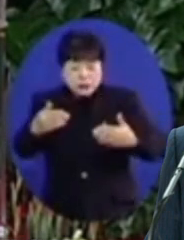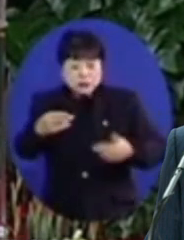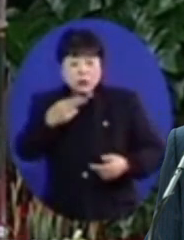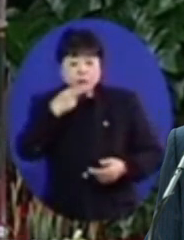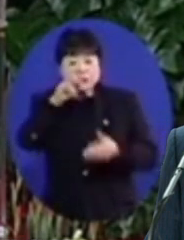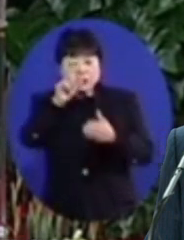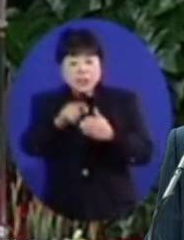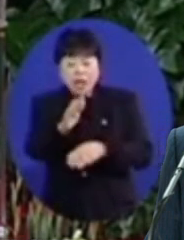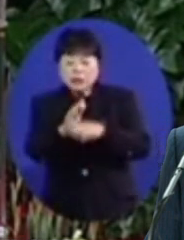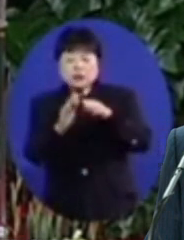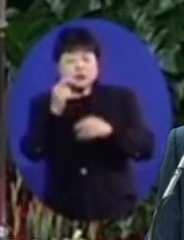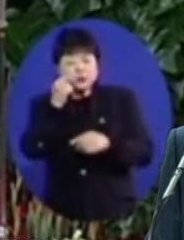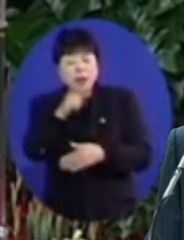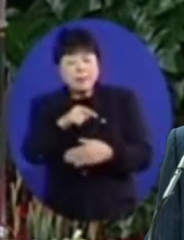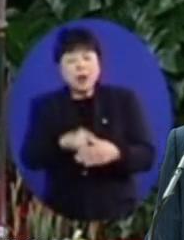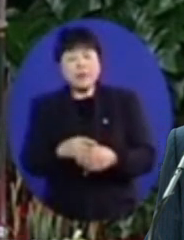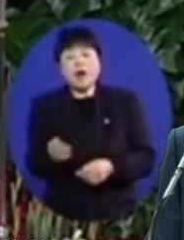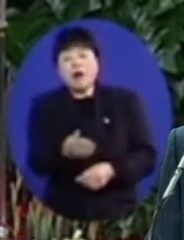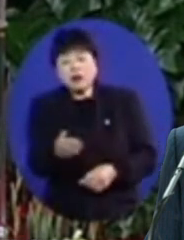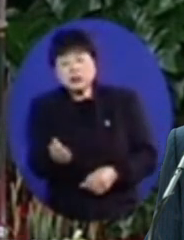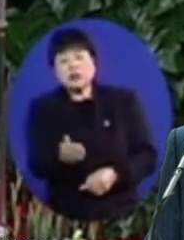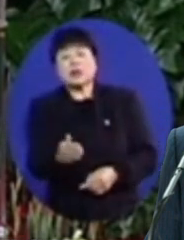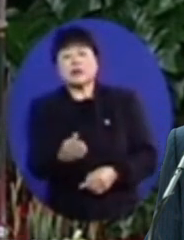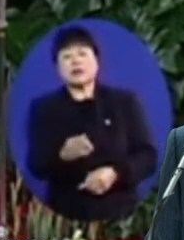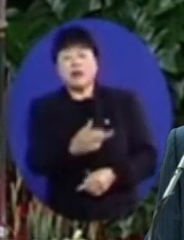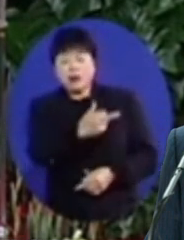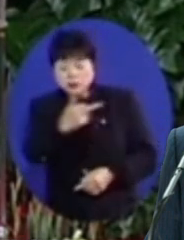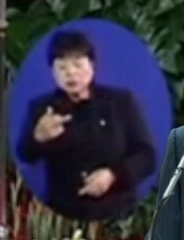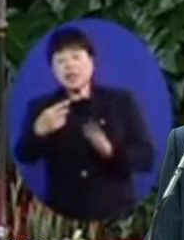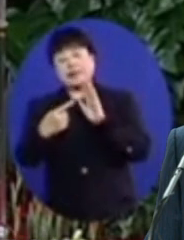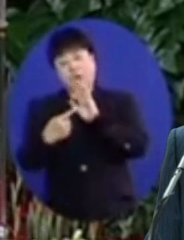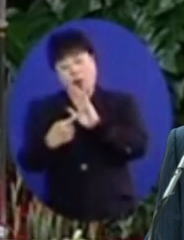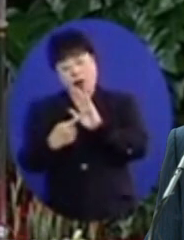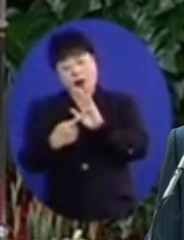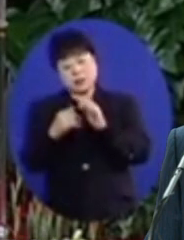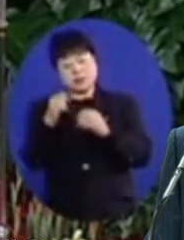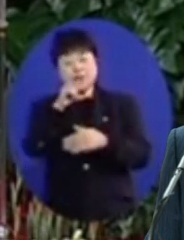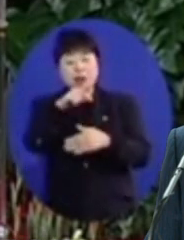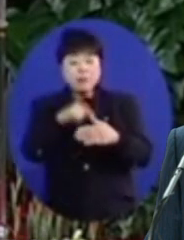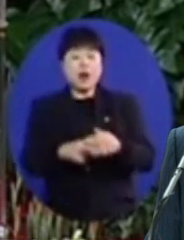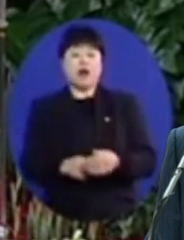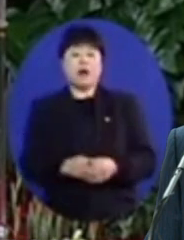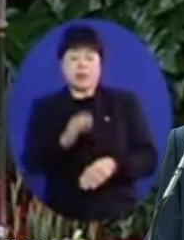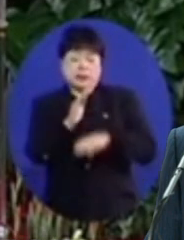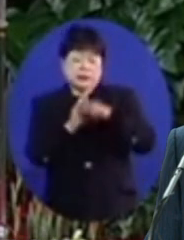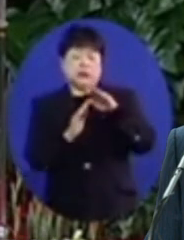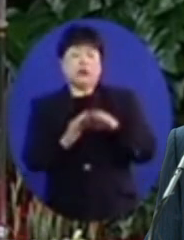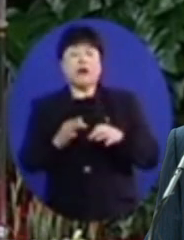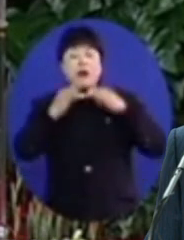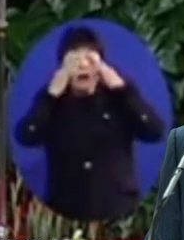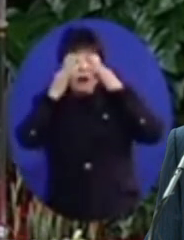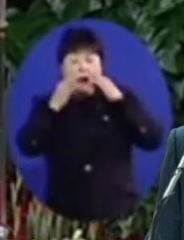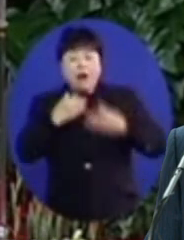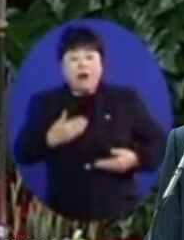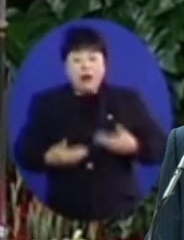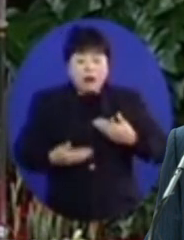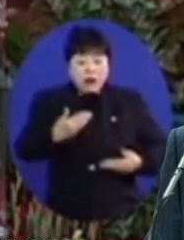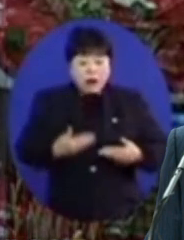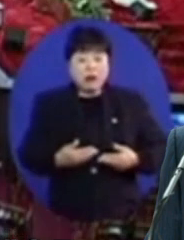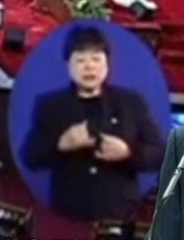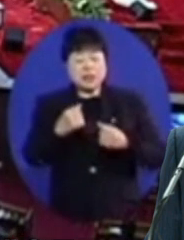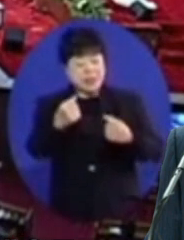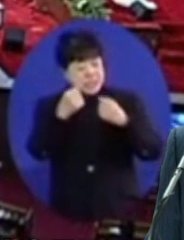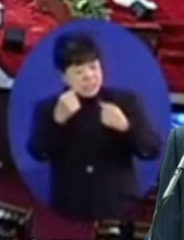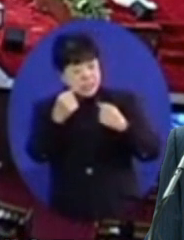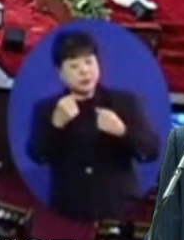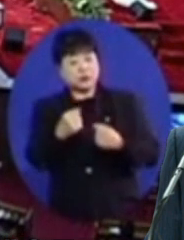때는 채울 수 없는 마음의 공간은 그만큼 더 커집니다 사람들은 이러한 마음의 공간을 채워 보려고 동분서주하지만 인간의